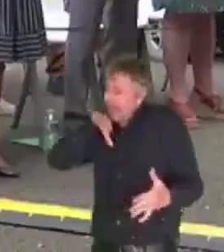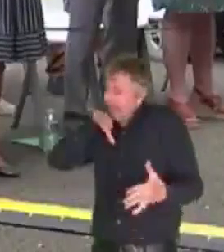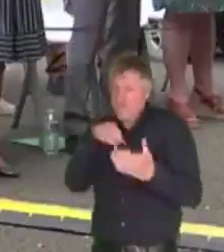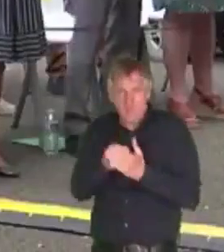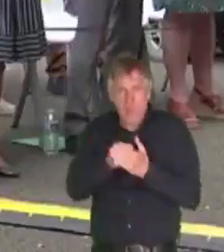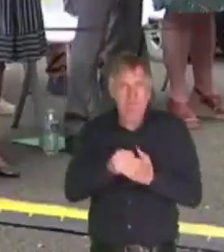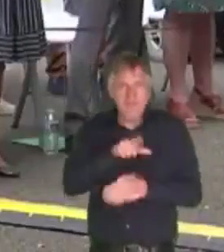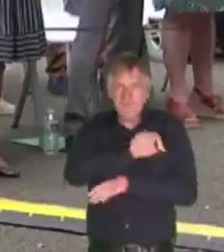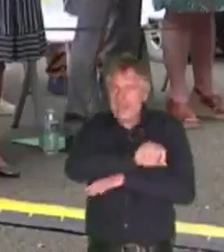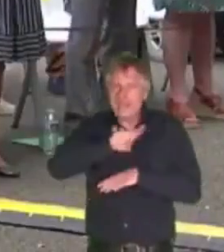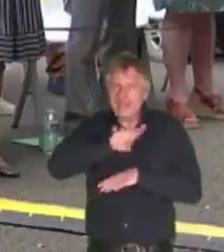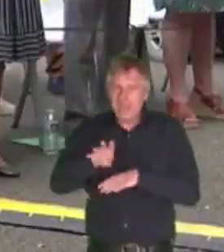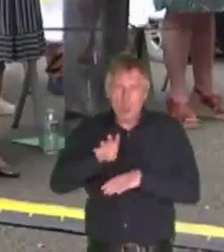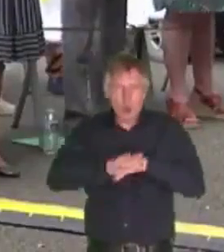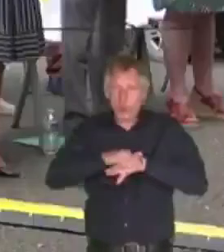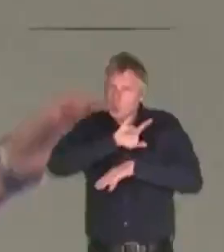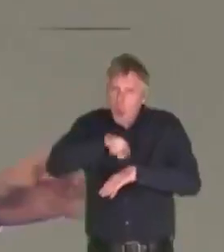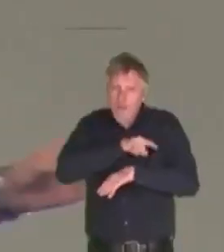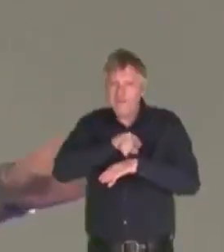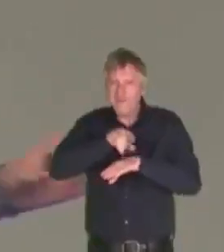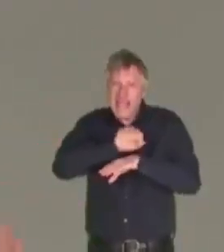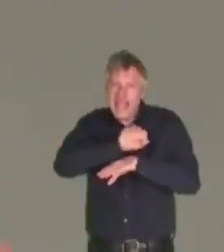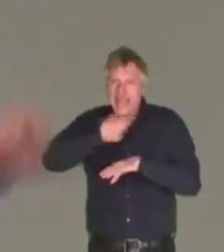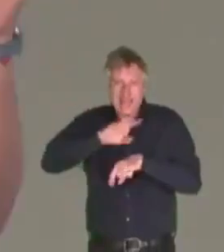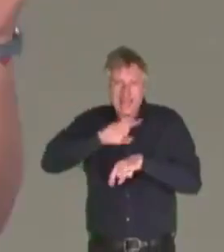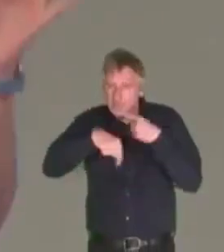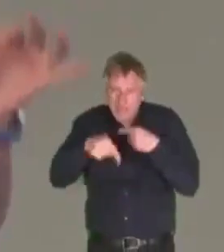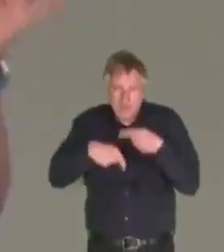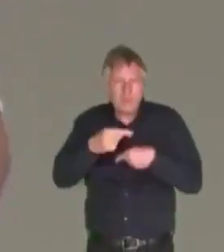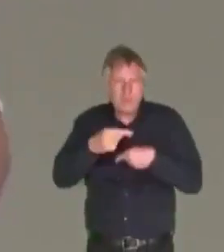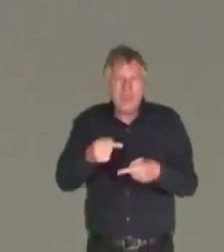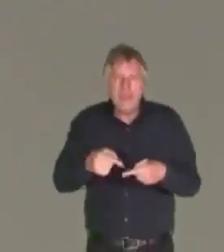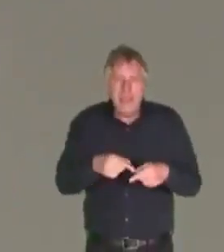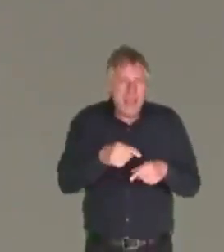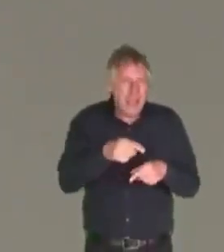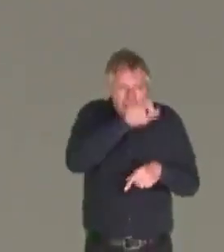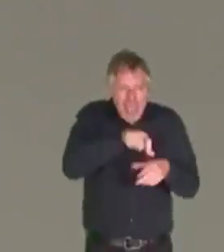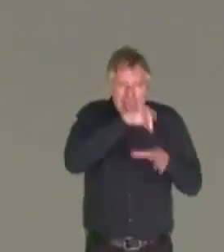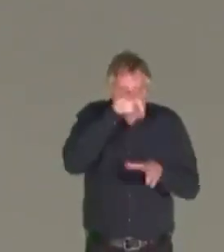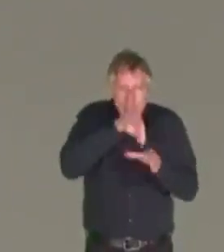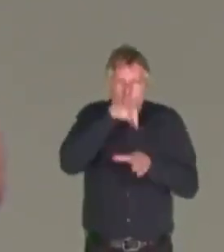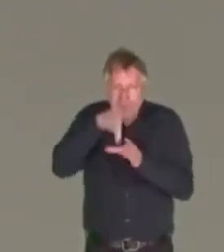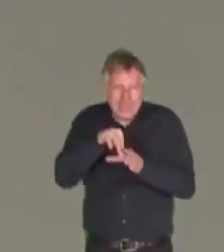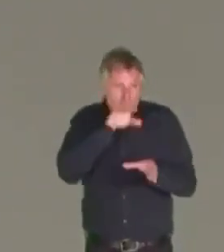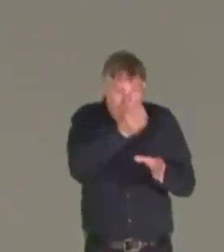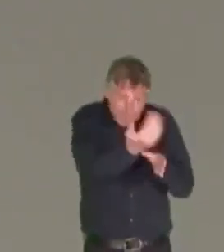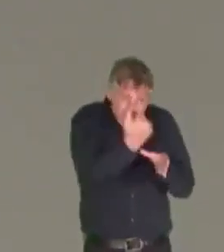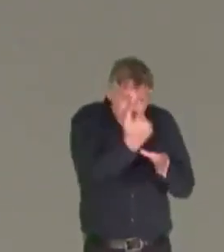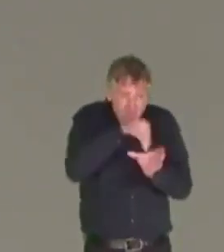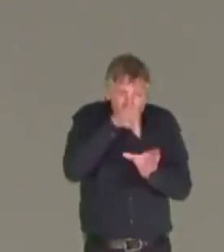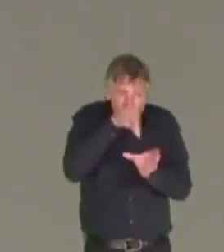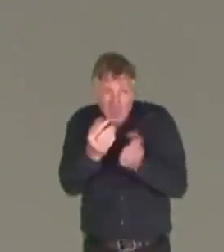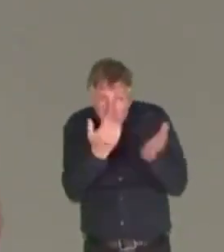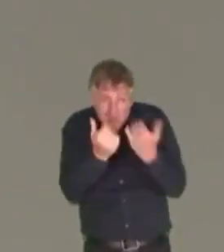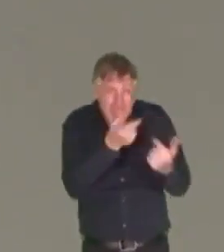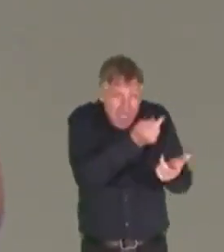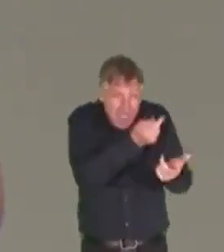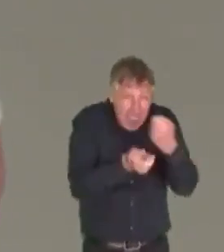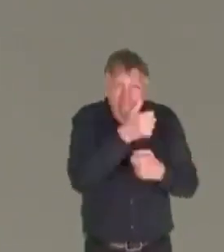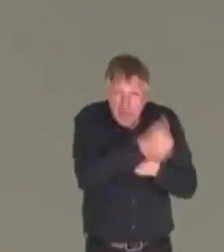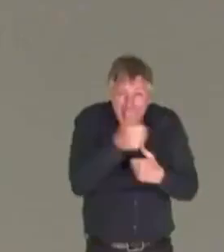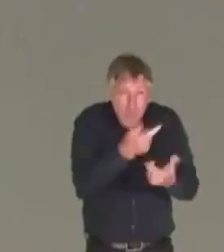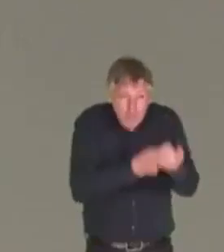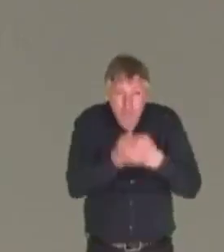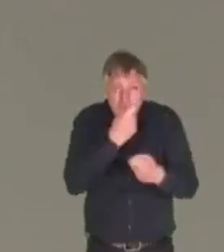heures sur 24, pour faire campagne. On va chercher les électeurs un par un. Il y a encore des gens en Ile-de-France qui ne savent pas qu'il y a une élection le